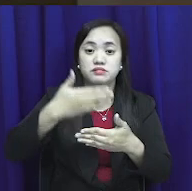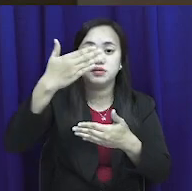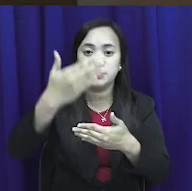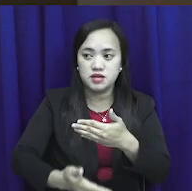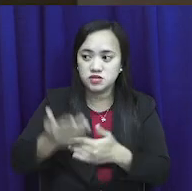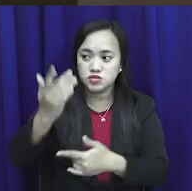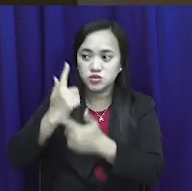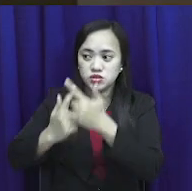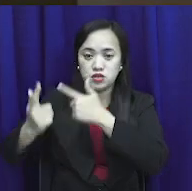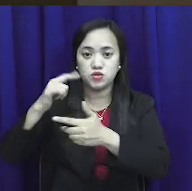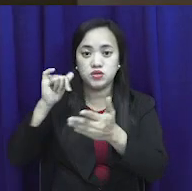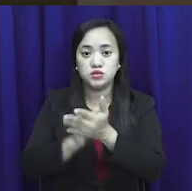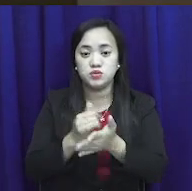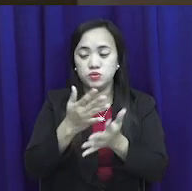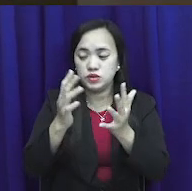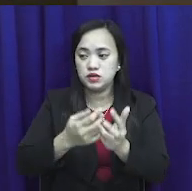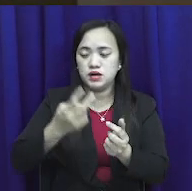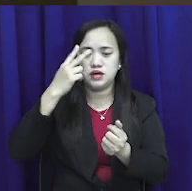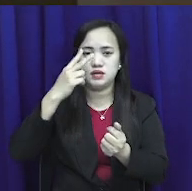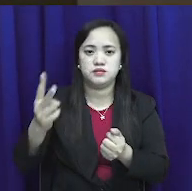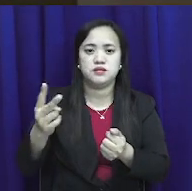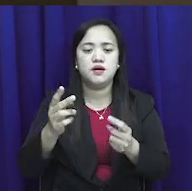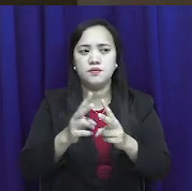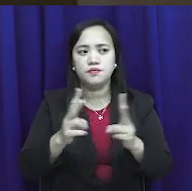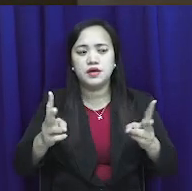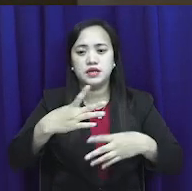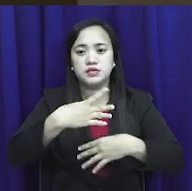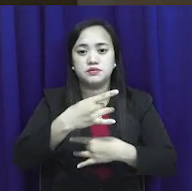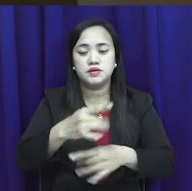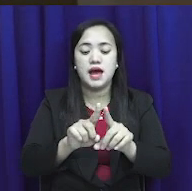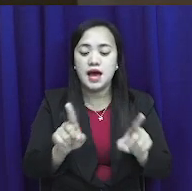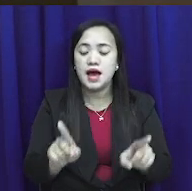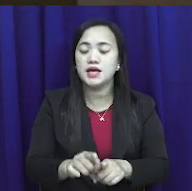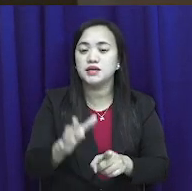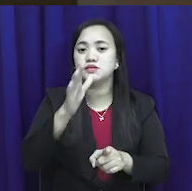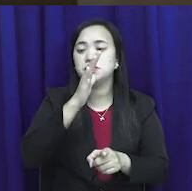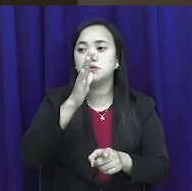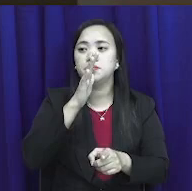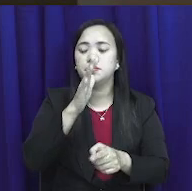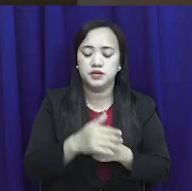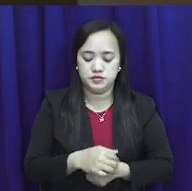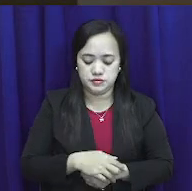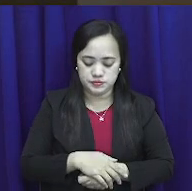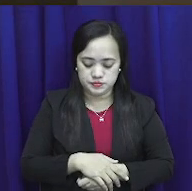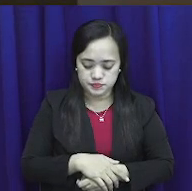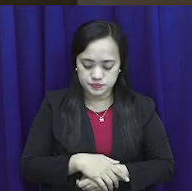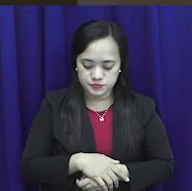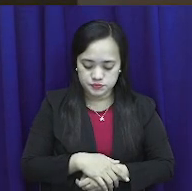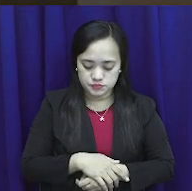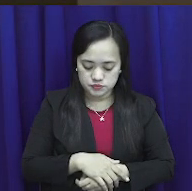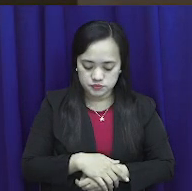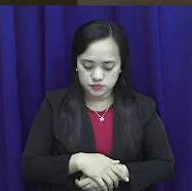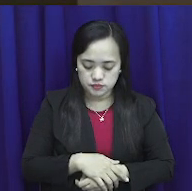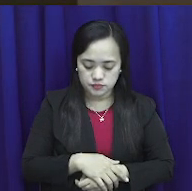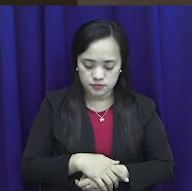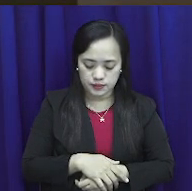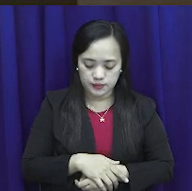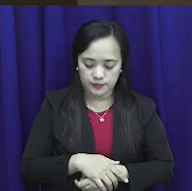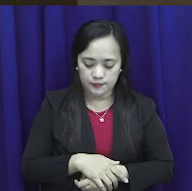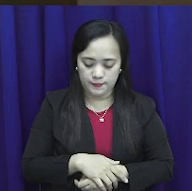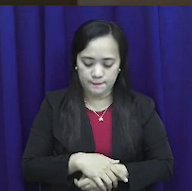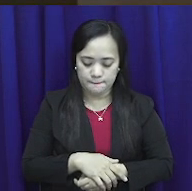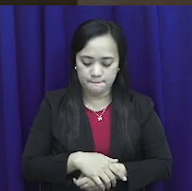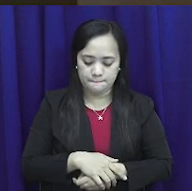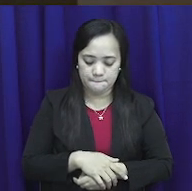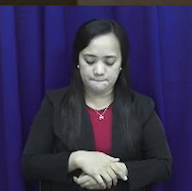atin na sa akin very interesting talaga yung as a mother kasi so ibigay sa ating aking tas is that's